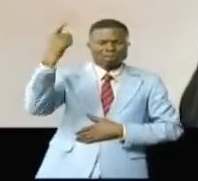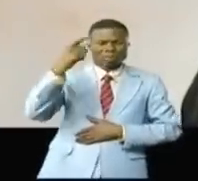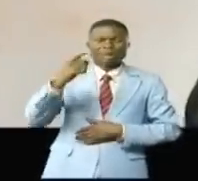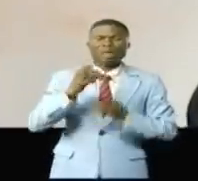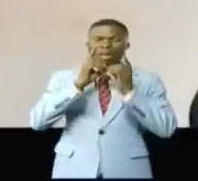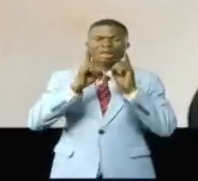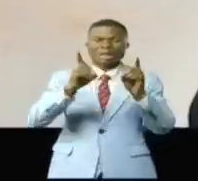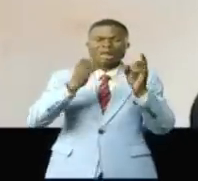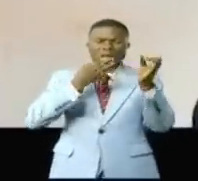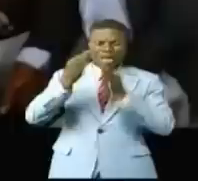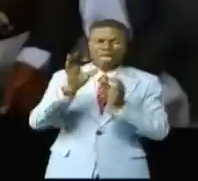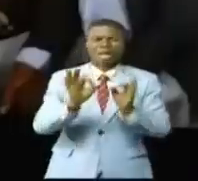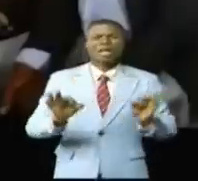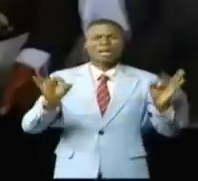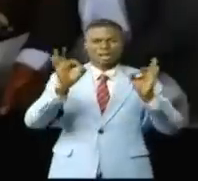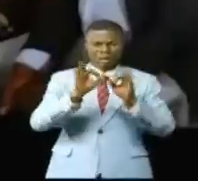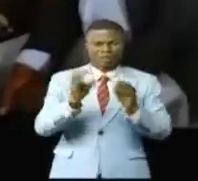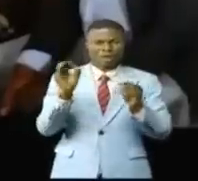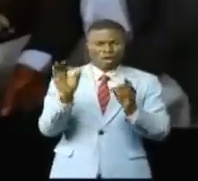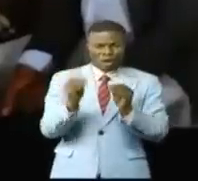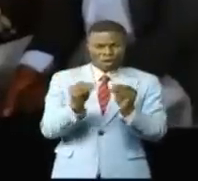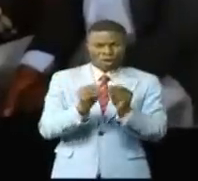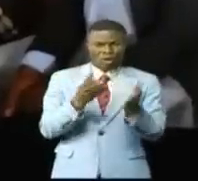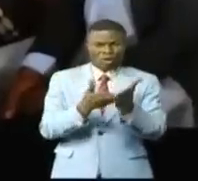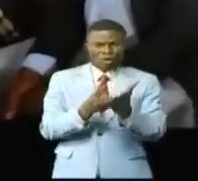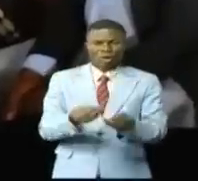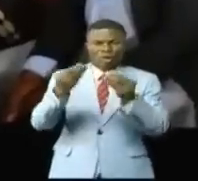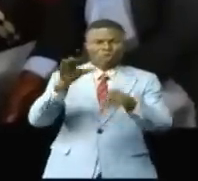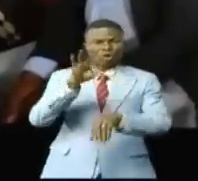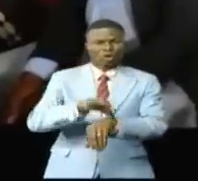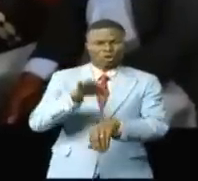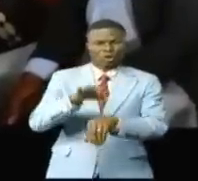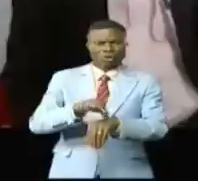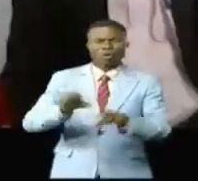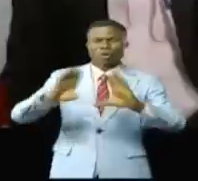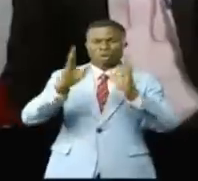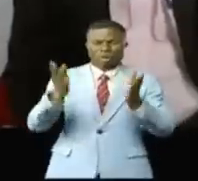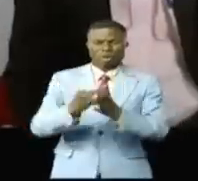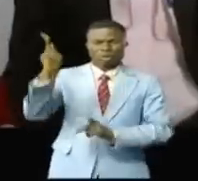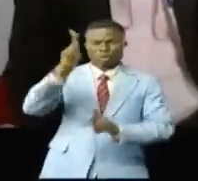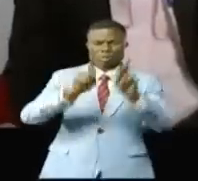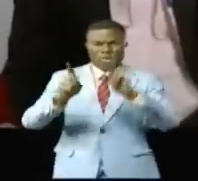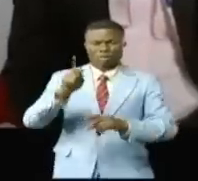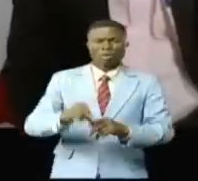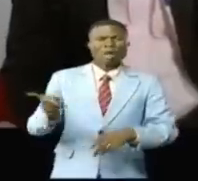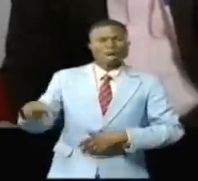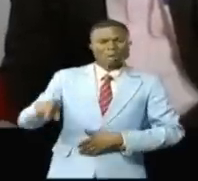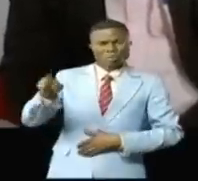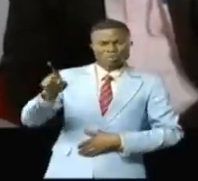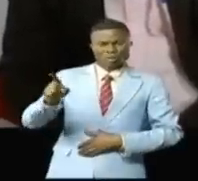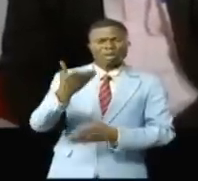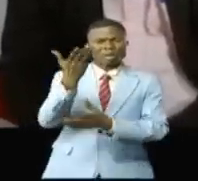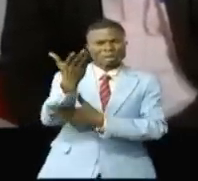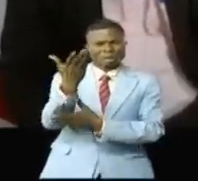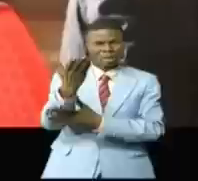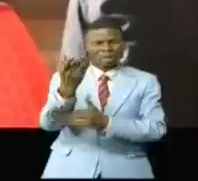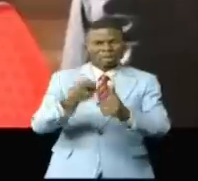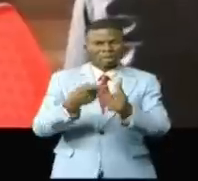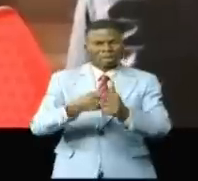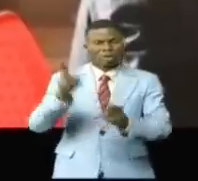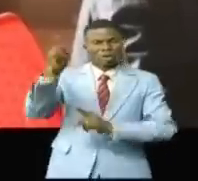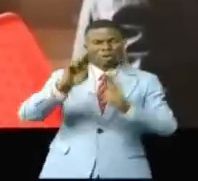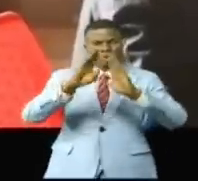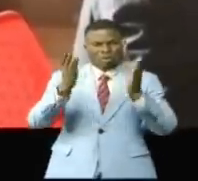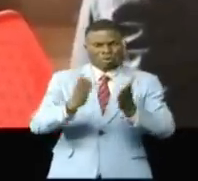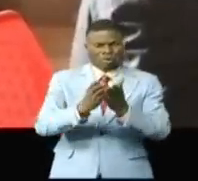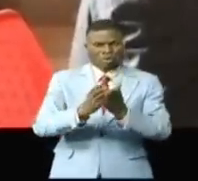mot expliqué l'importance de cet atelier qui offre une opportunité à toute la population du Bas-Ouélé tout en demandant à la dite population